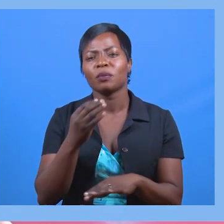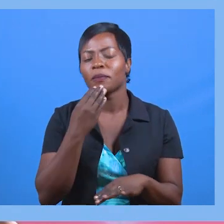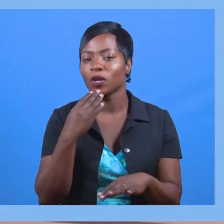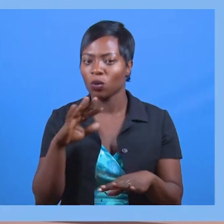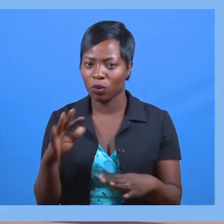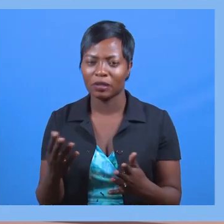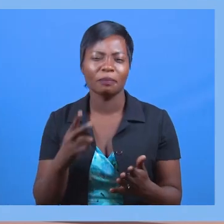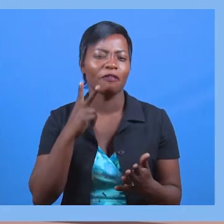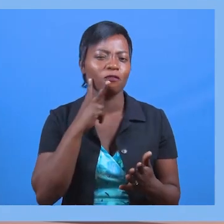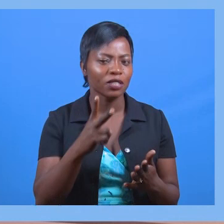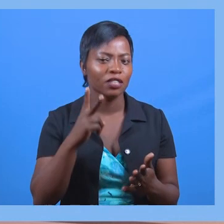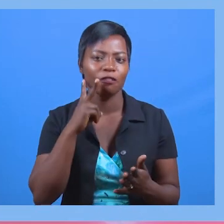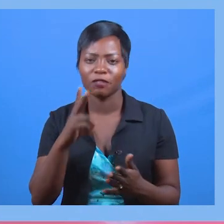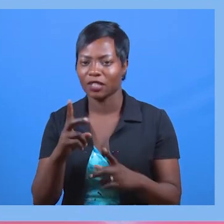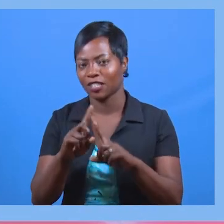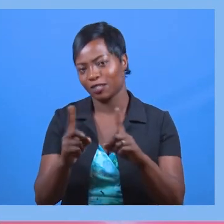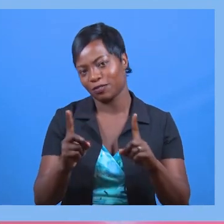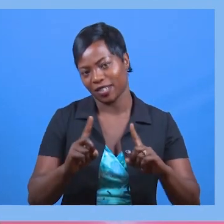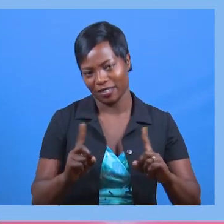vashanyi vakasiyana siyana,